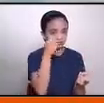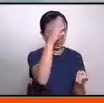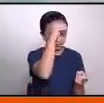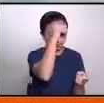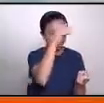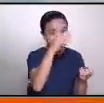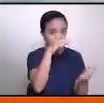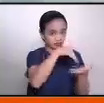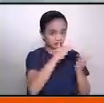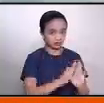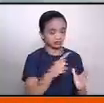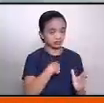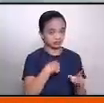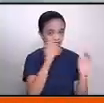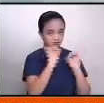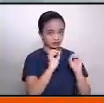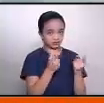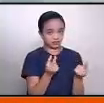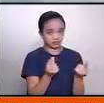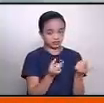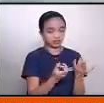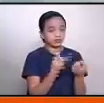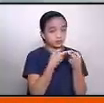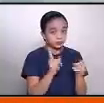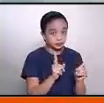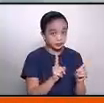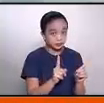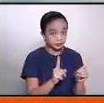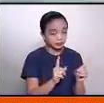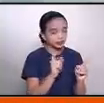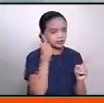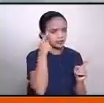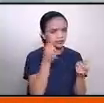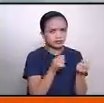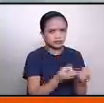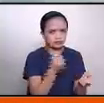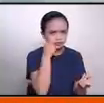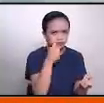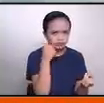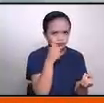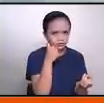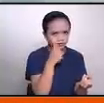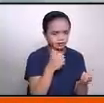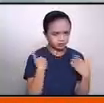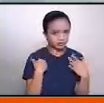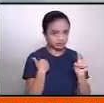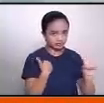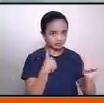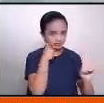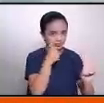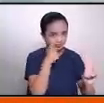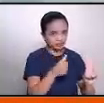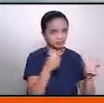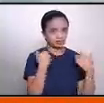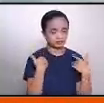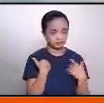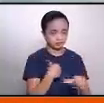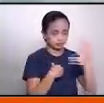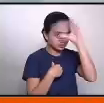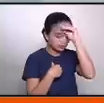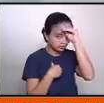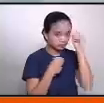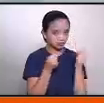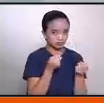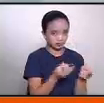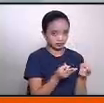lalaki. So, sabi ko, wala tayong magagawa dyan. However, doon po sa kalibin mo rin na babae, kasi dalawa rin kalibin mo, meron kang kalibin na lalaki,